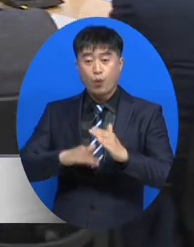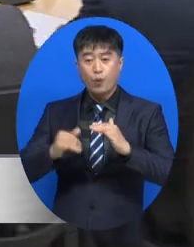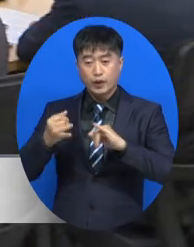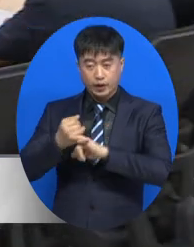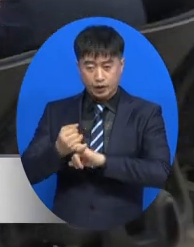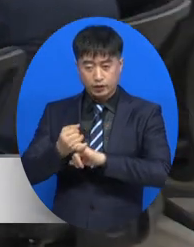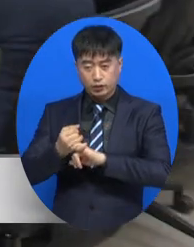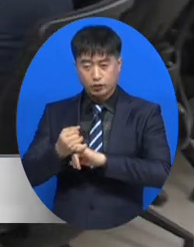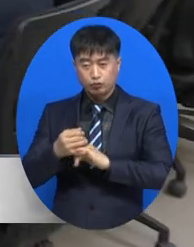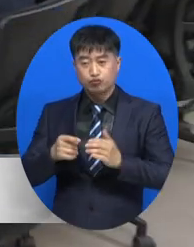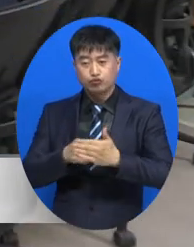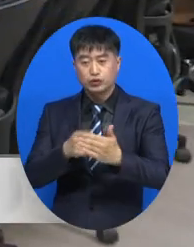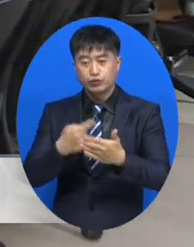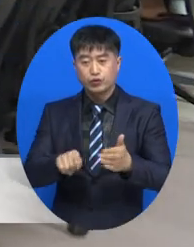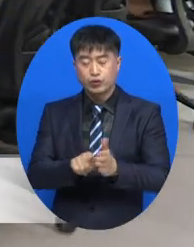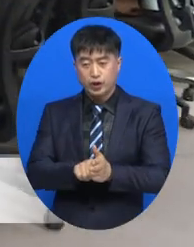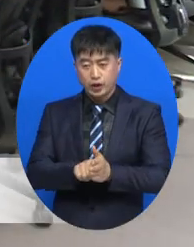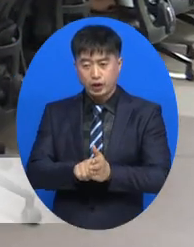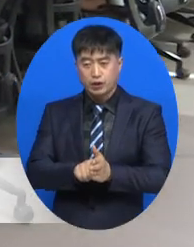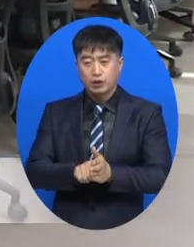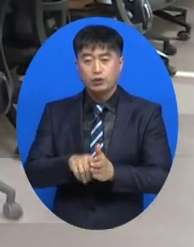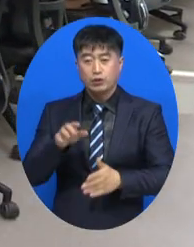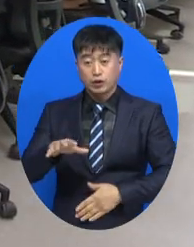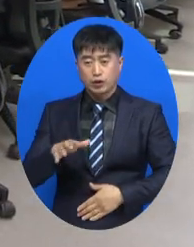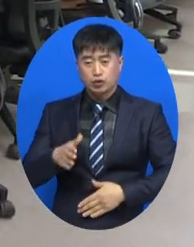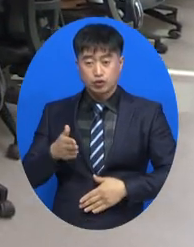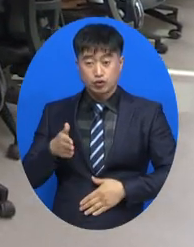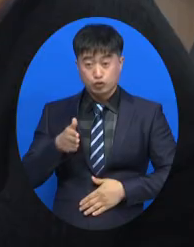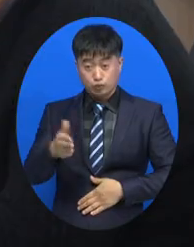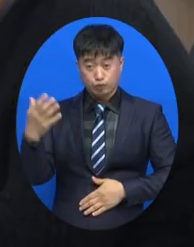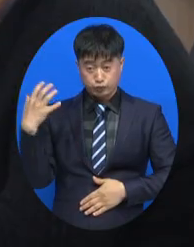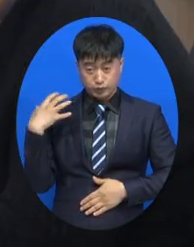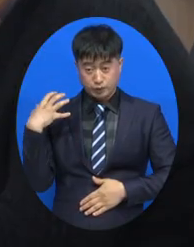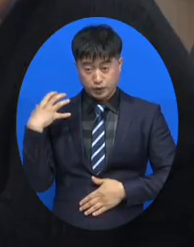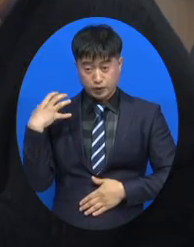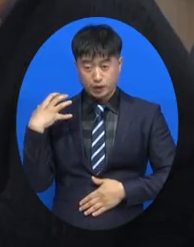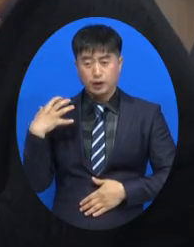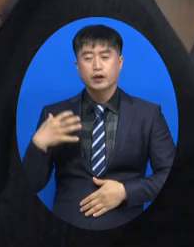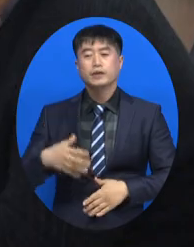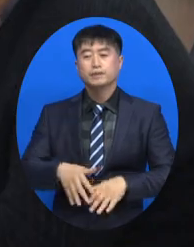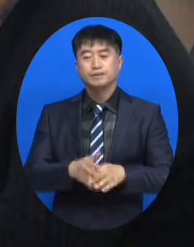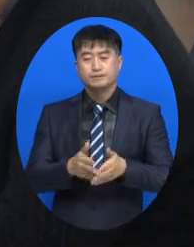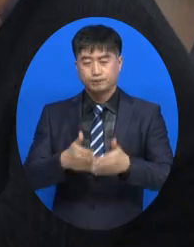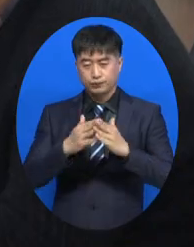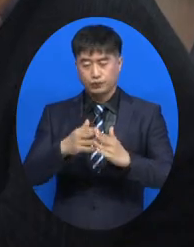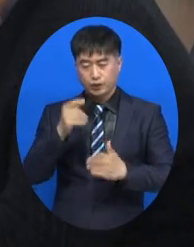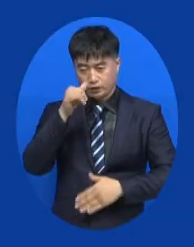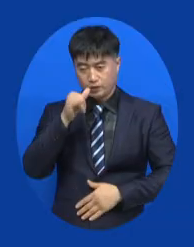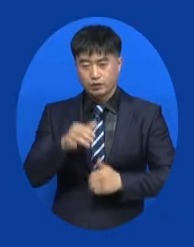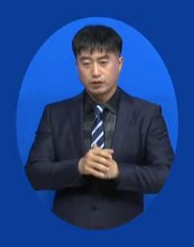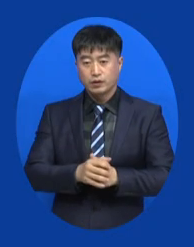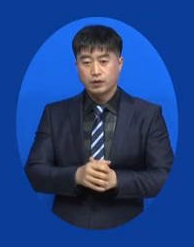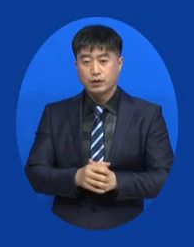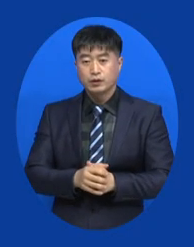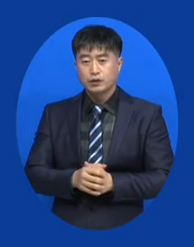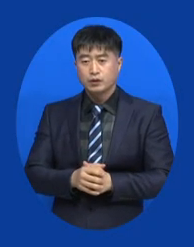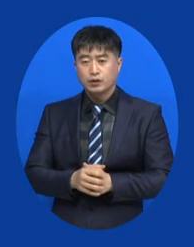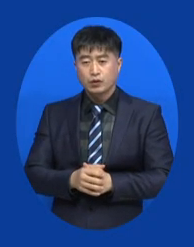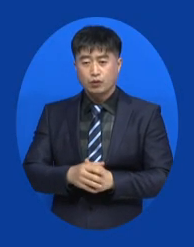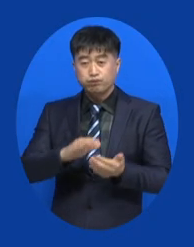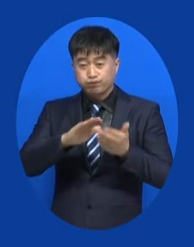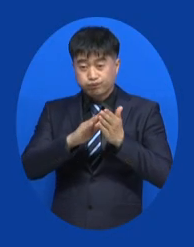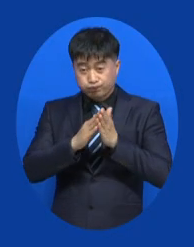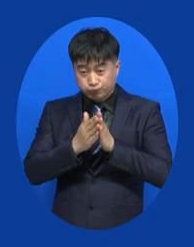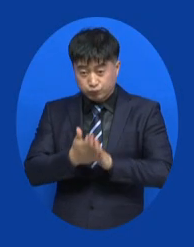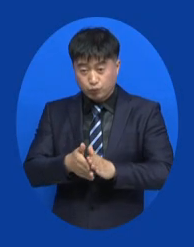역점적으로 추진하기 위한 상급 담당관 체제에 전담 조직을 만들어 편제한 것도 눈에 띕니다. 1, 2기 노후